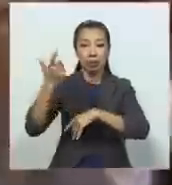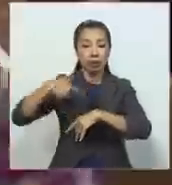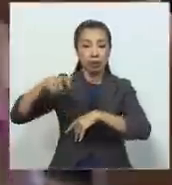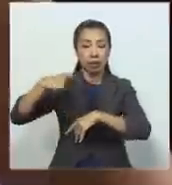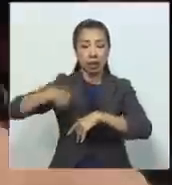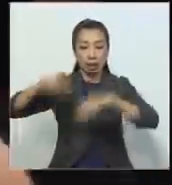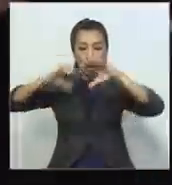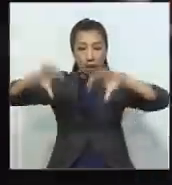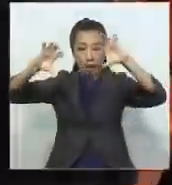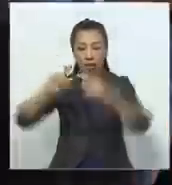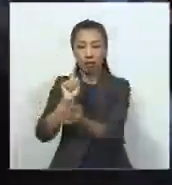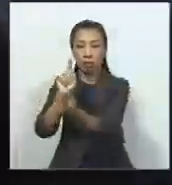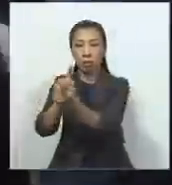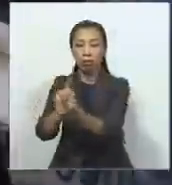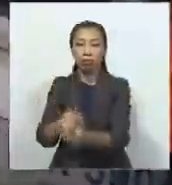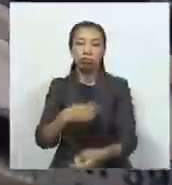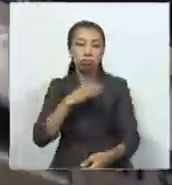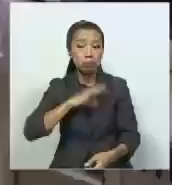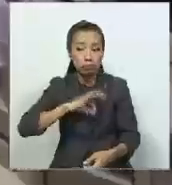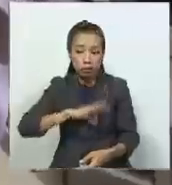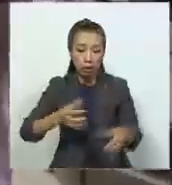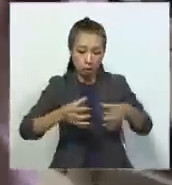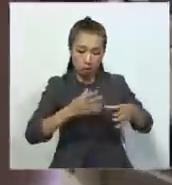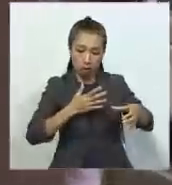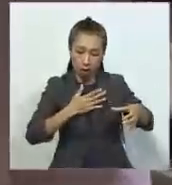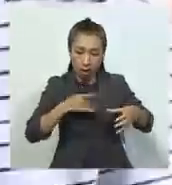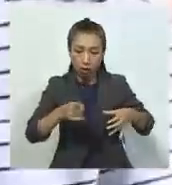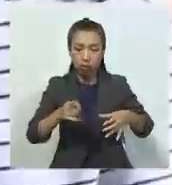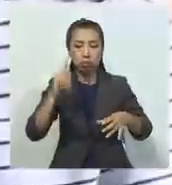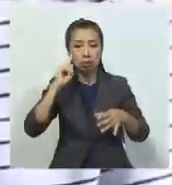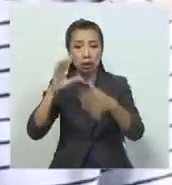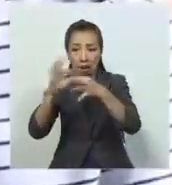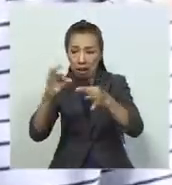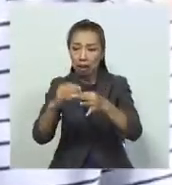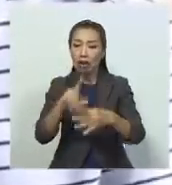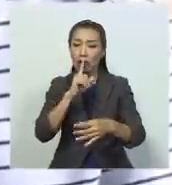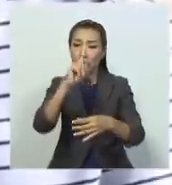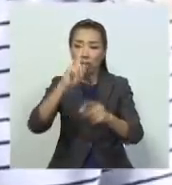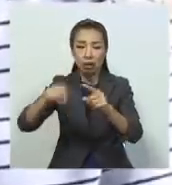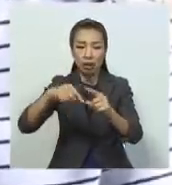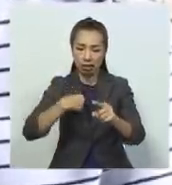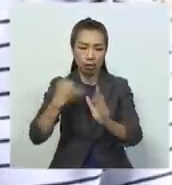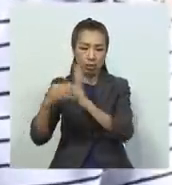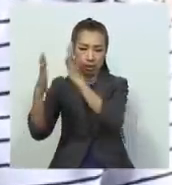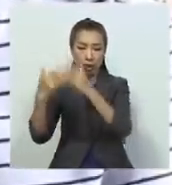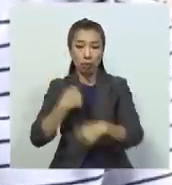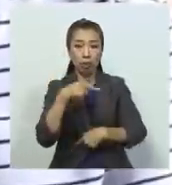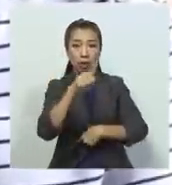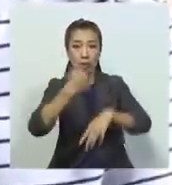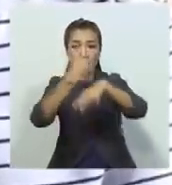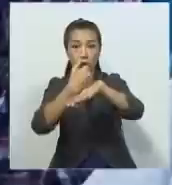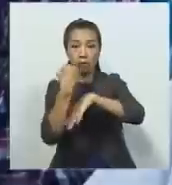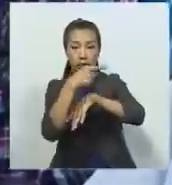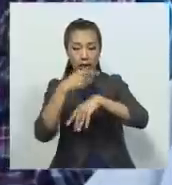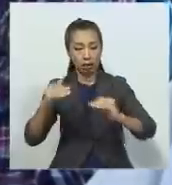บอกว่าไม่รู้สึกใจกับคดีความต่างๆของพรรคเพราะเชื่อว่าทำในสิ่งที่ถูกต้องการวิจารณ์ผู้มีอำนาจย่อมเป็นสิทธิ์ของ